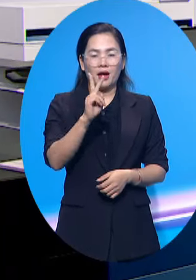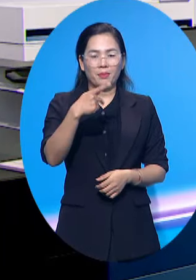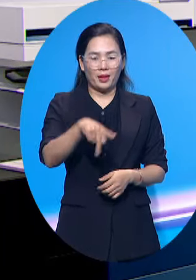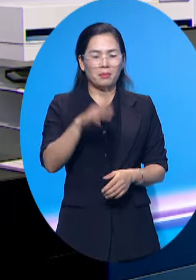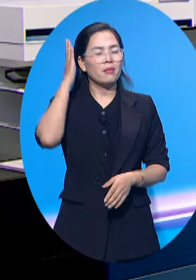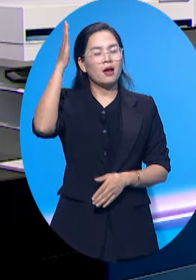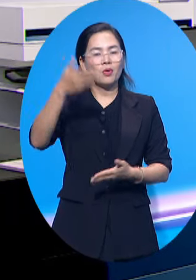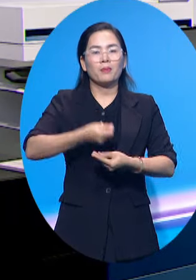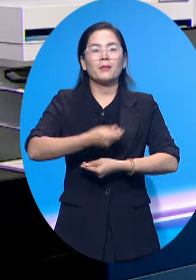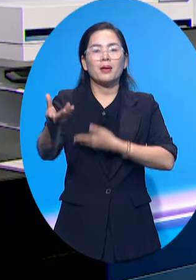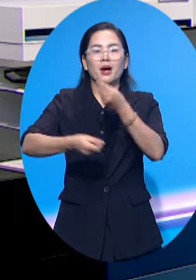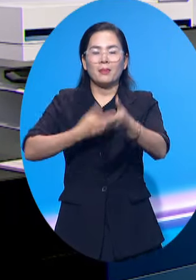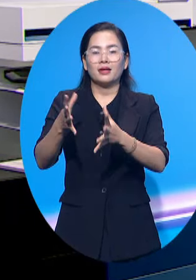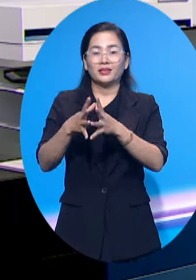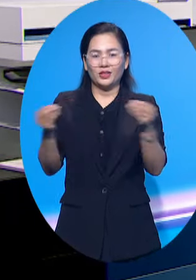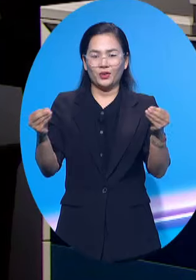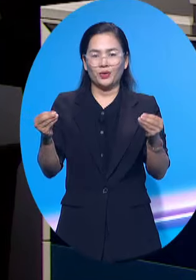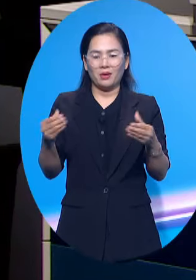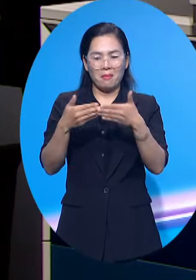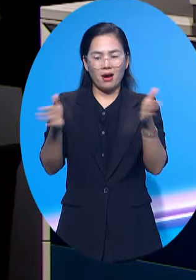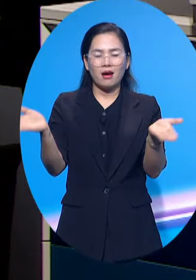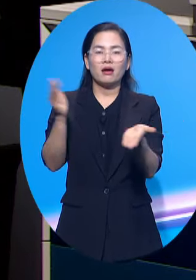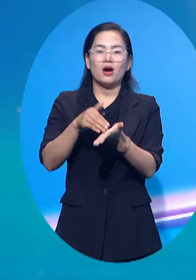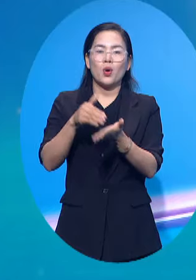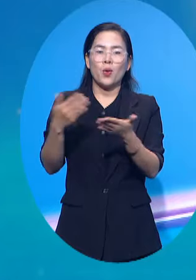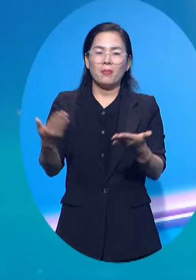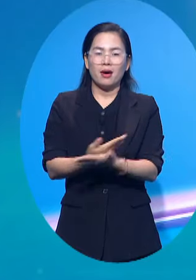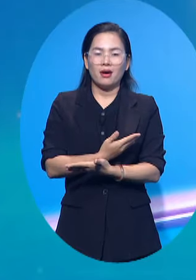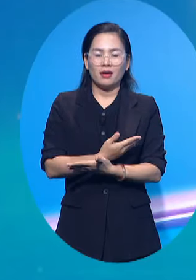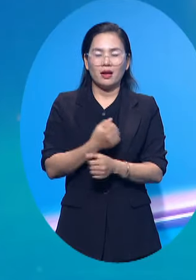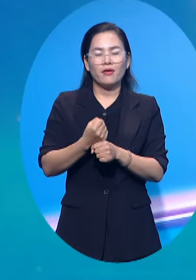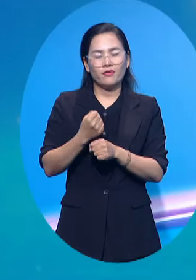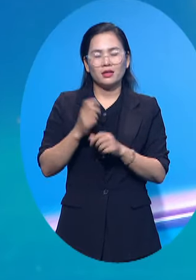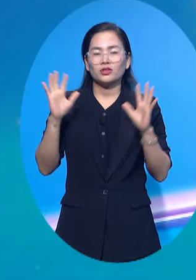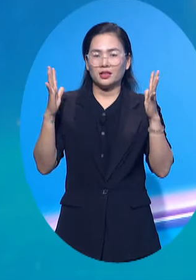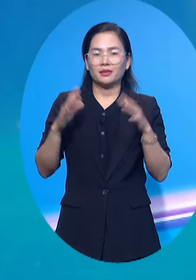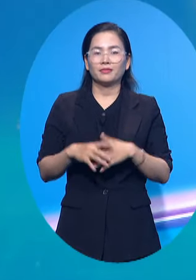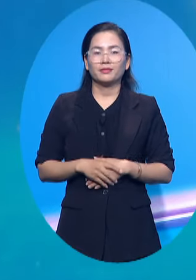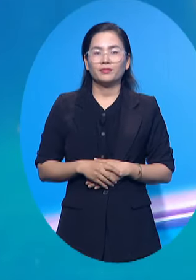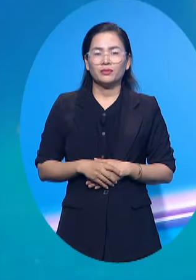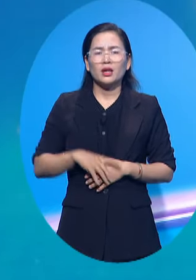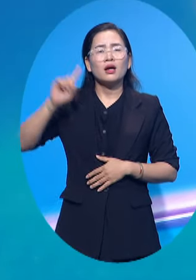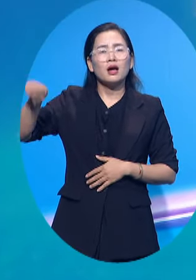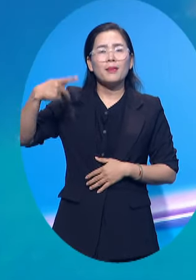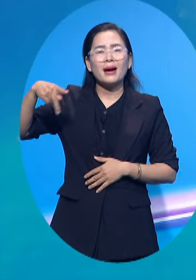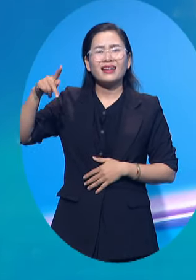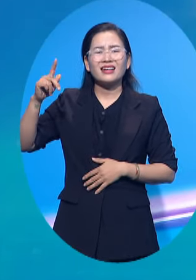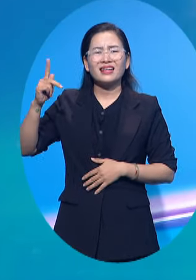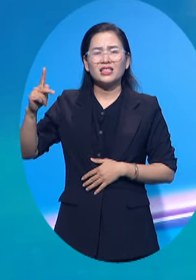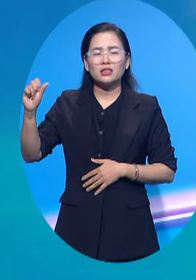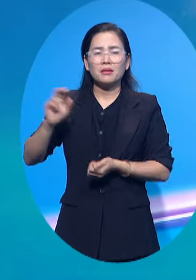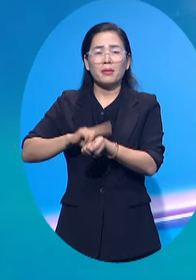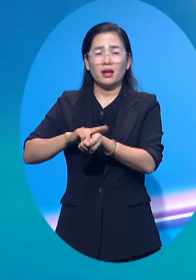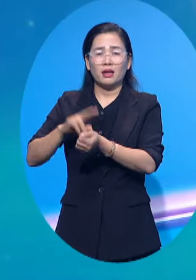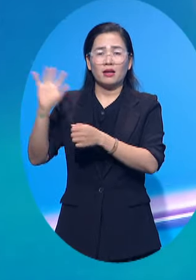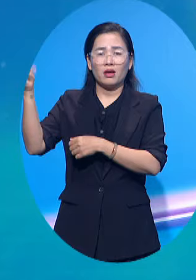Nam, mở ra những cơ hội mới trong làm việc và giải trí. Hưởng ứng Ngày Parkinson Thế giới, với mong muốn cập nhật các